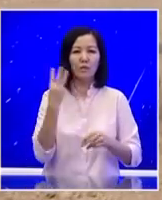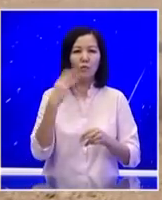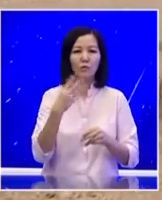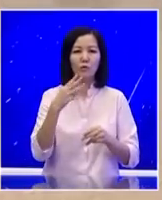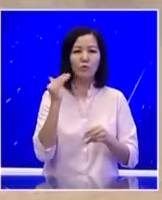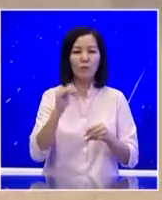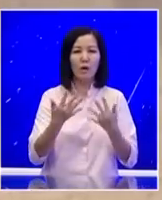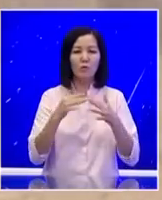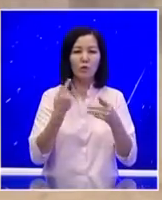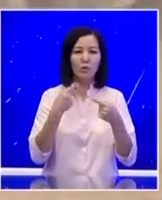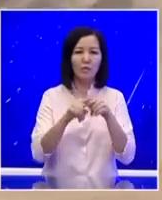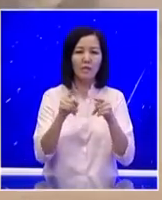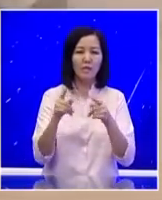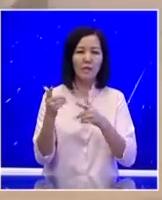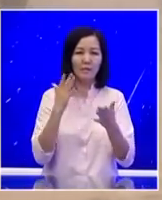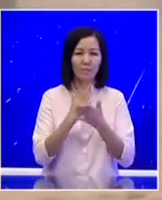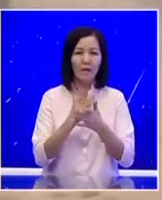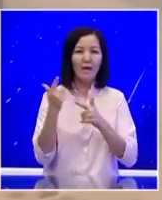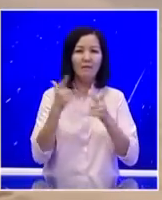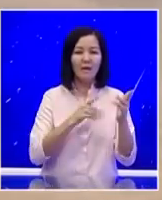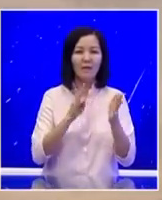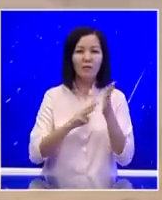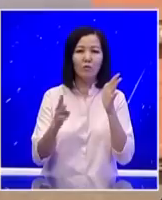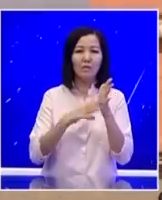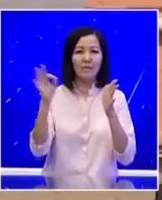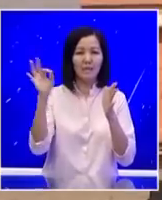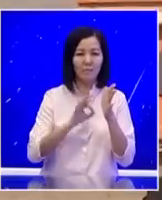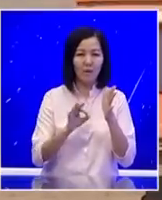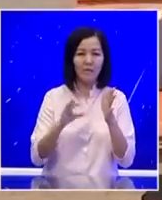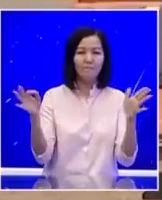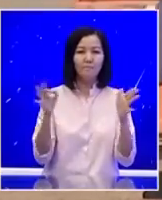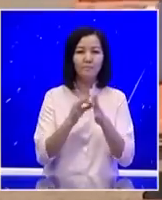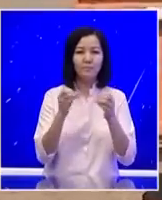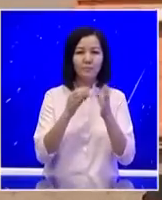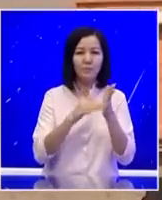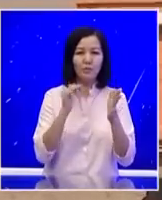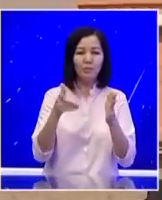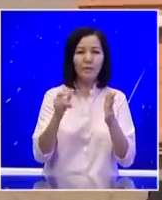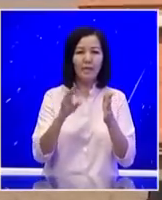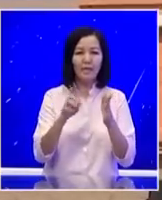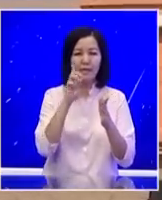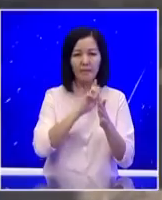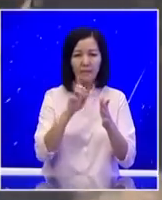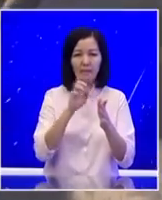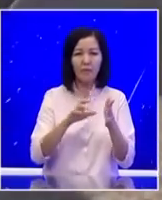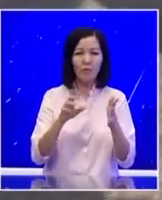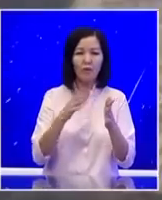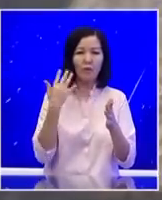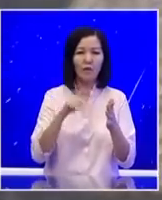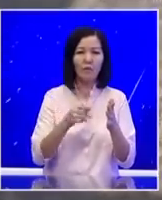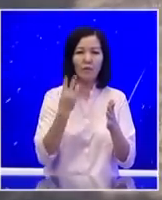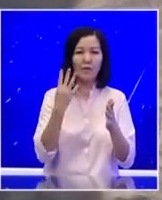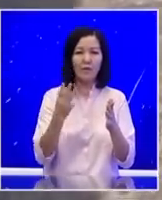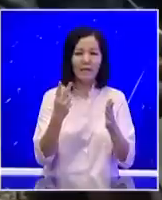жұмыстарына 33 мың ауыл шаруашылық техникасы жұмылдырылған. Дайындық 98%. Көзделген 19 мың тонна дизель